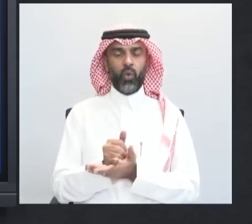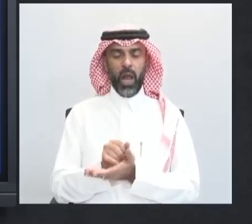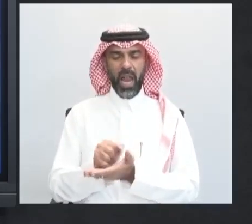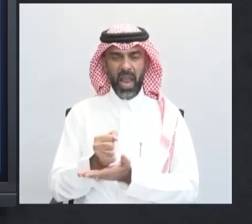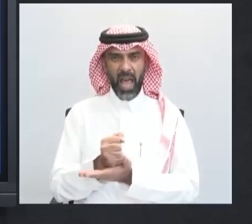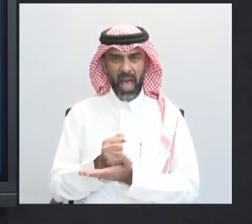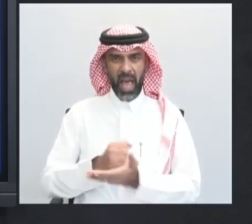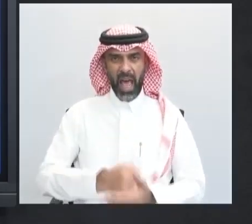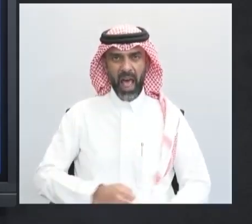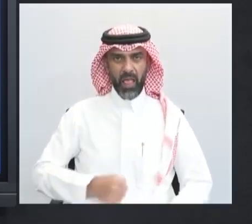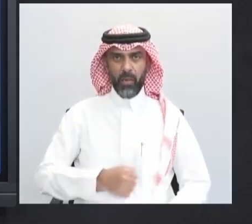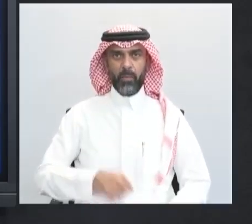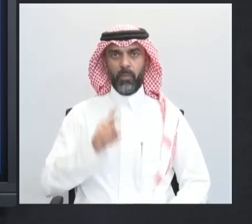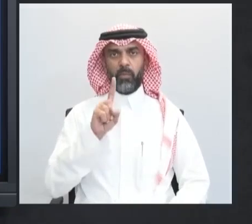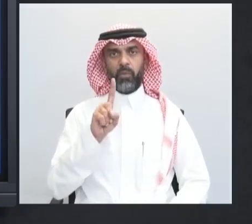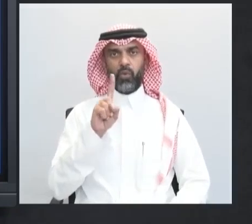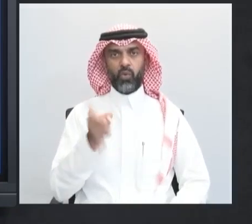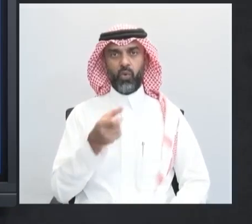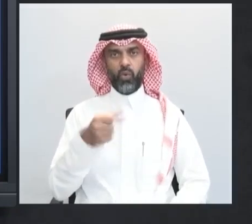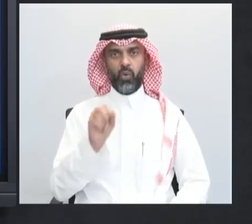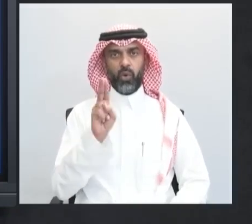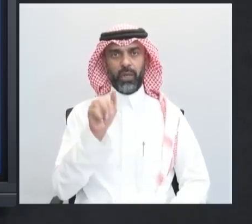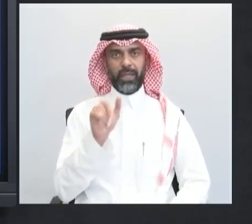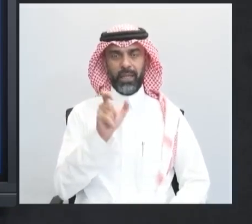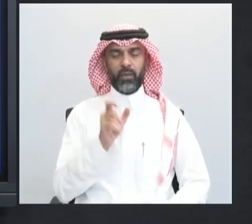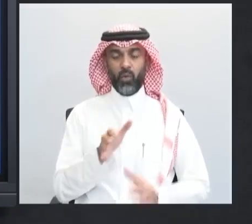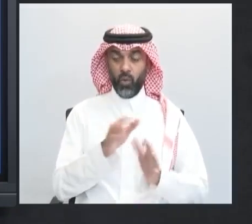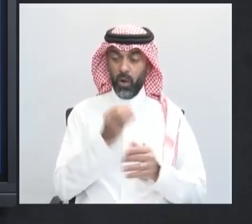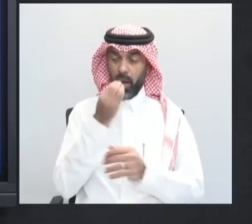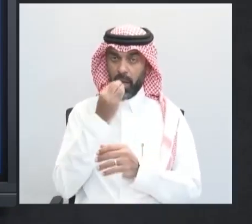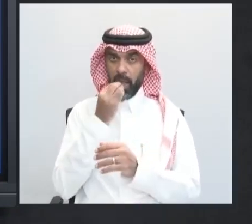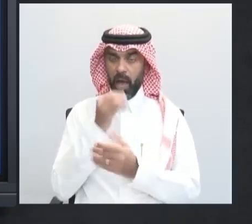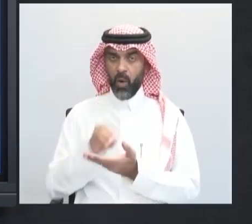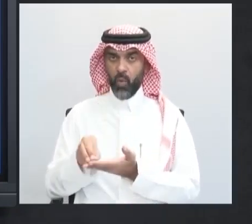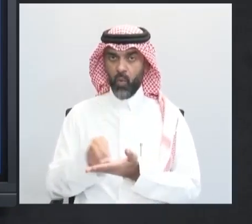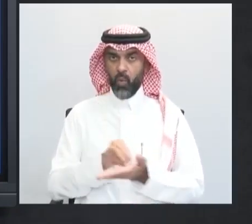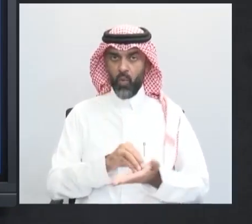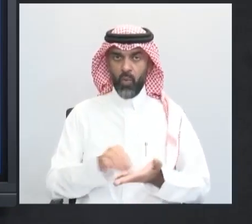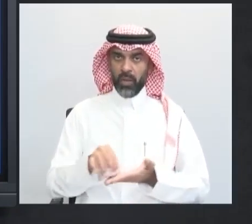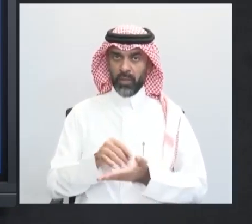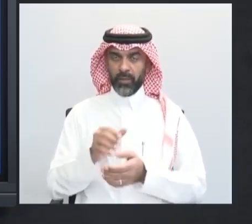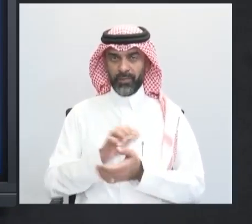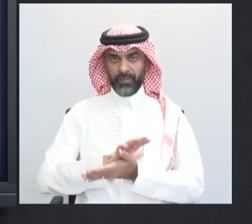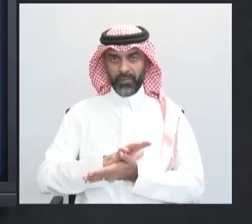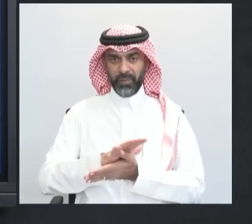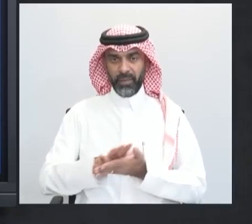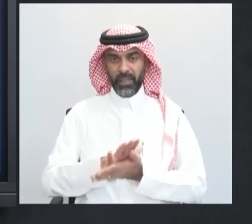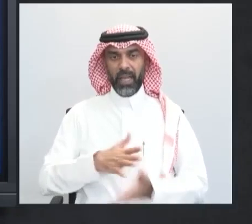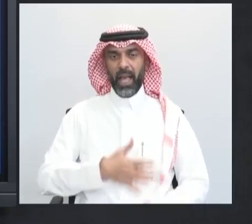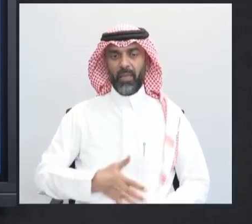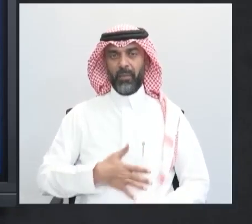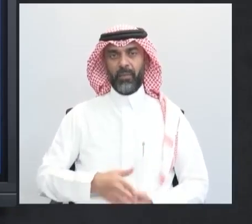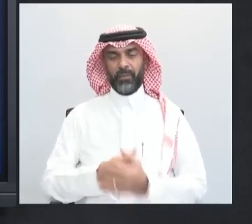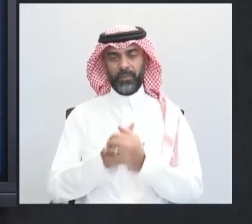نشير لامر مهم جدا لكل غذاء وسط مناسب ليتم هضمه سوف نشاهد الكربوهيدرات تهضم في اوساط